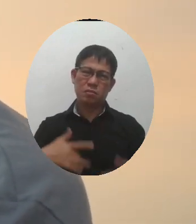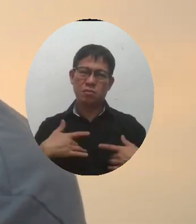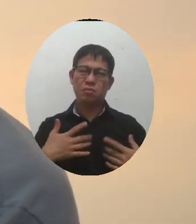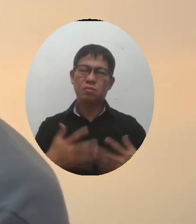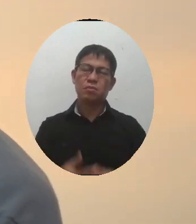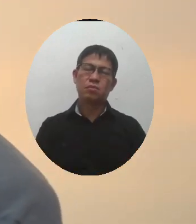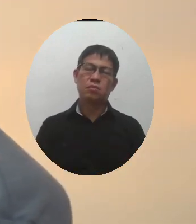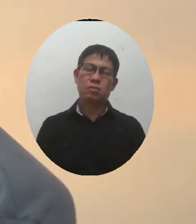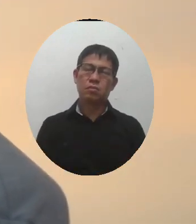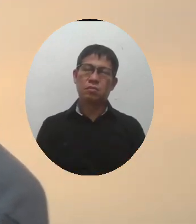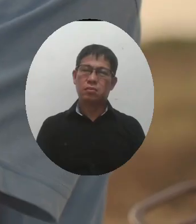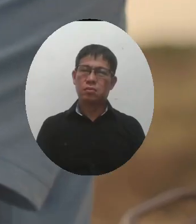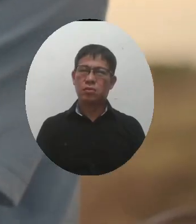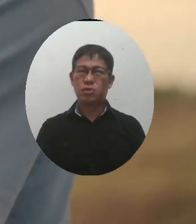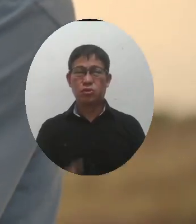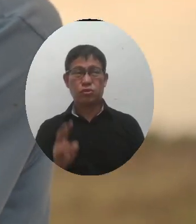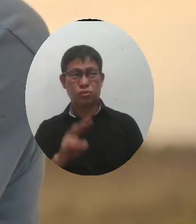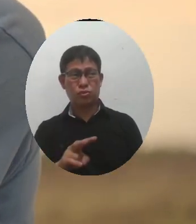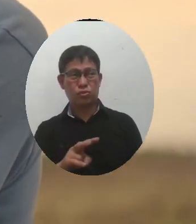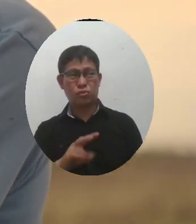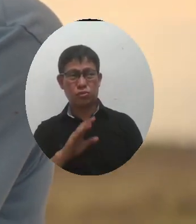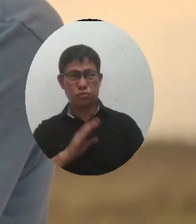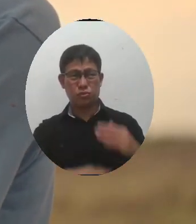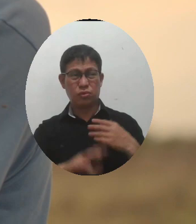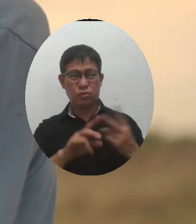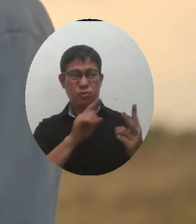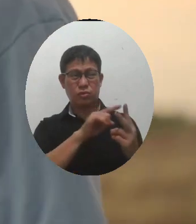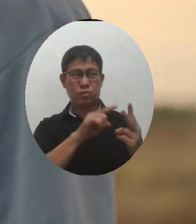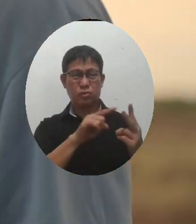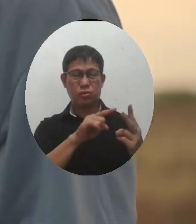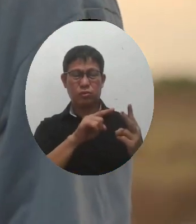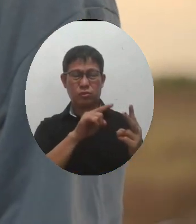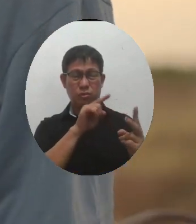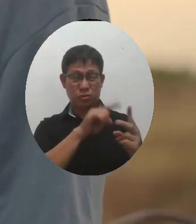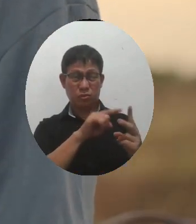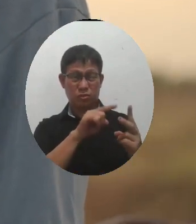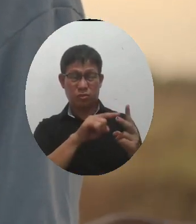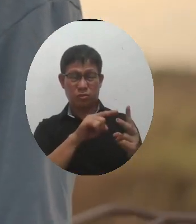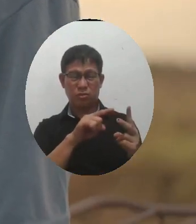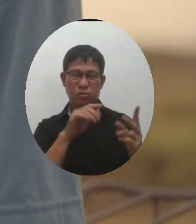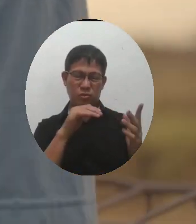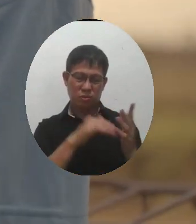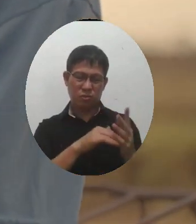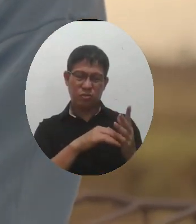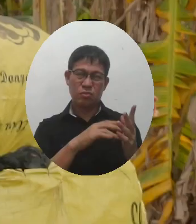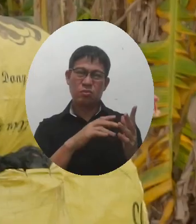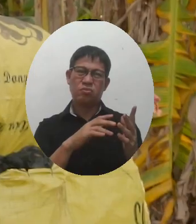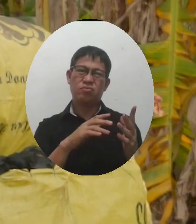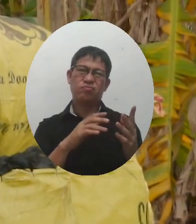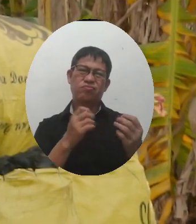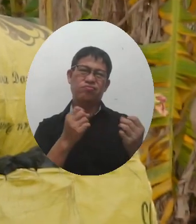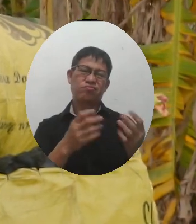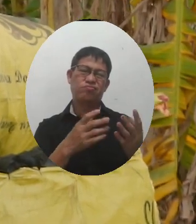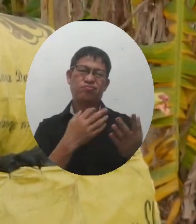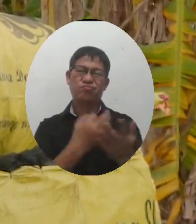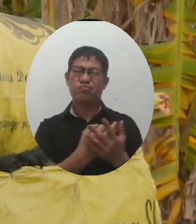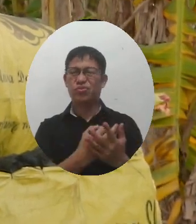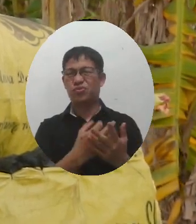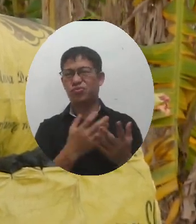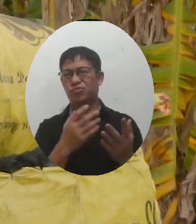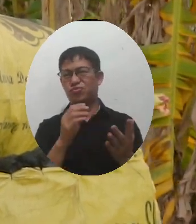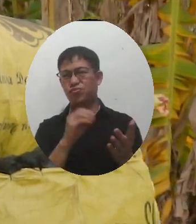lang nung nanganganak nga, pinanganak nga yung apo ko na yan, medyo maraming nagaste.